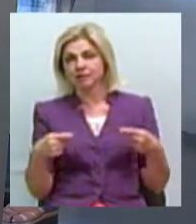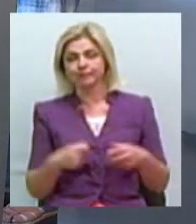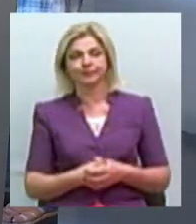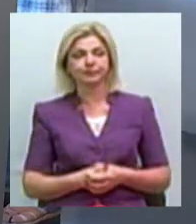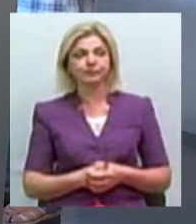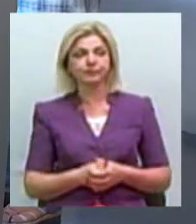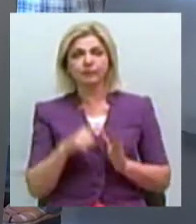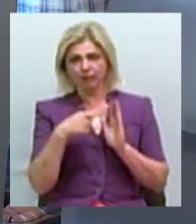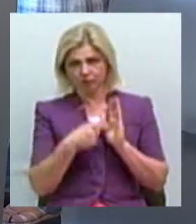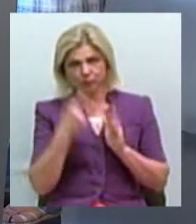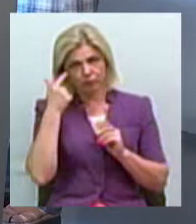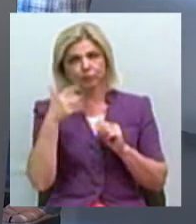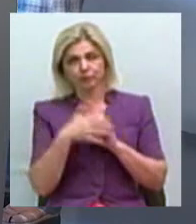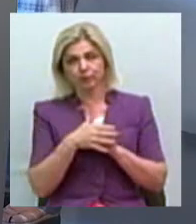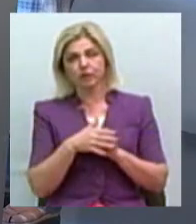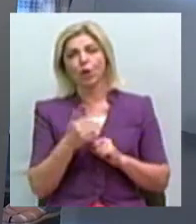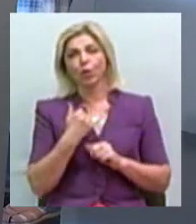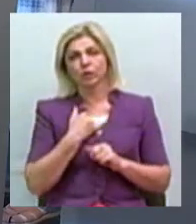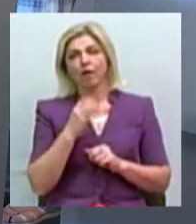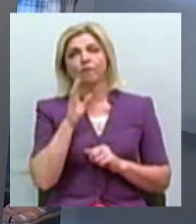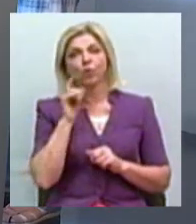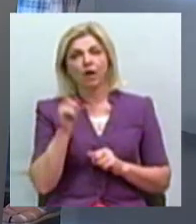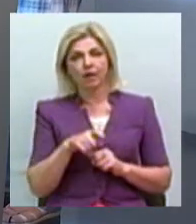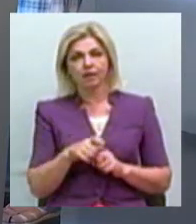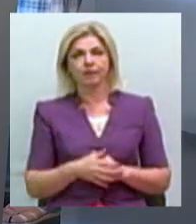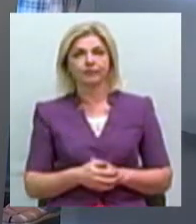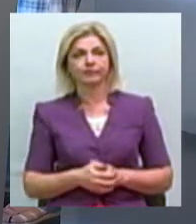У нас, значить, в Україні